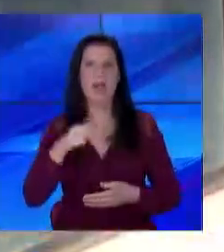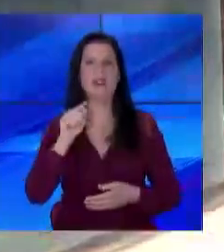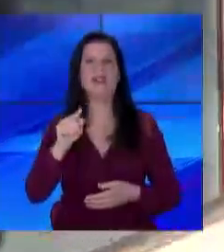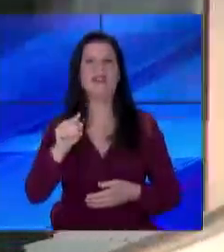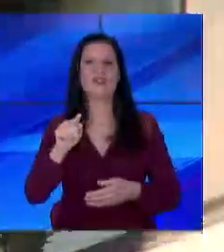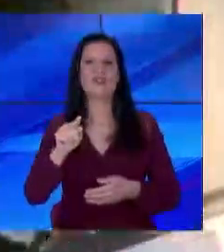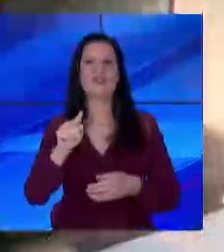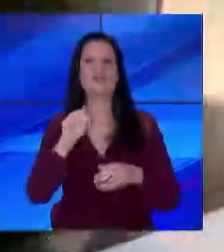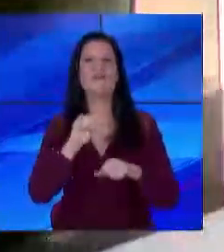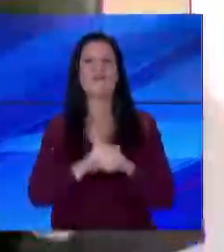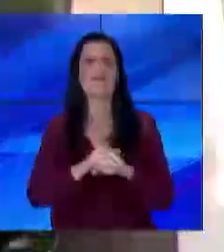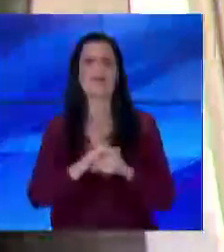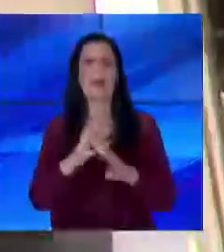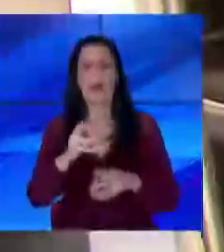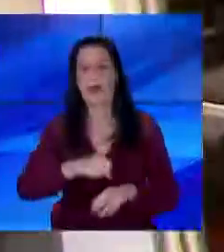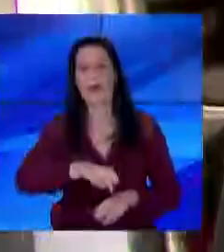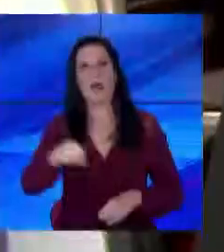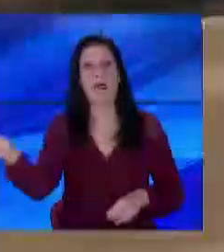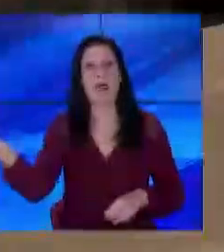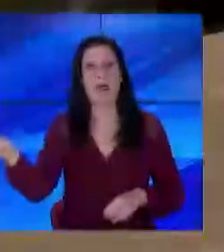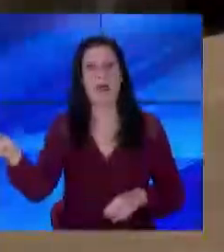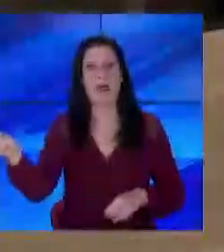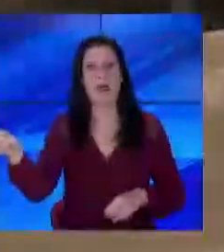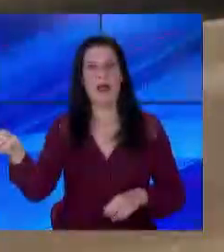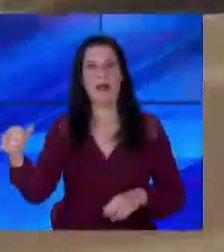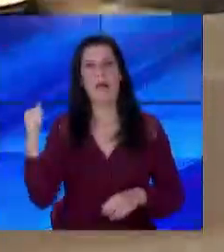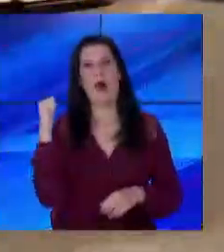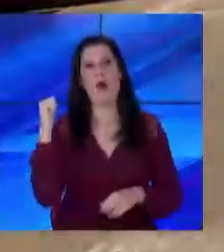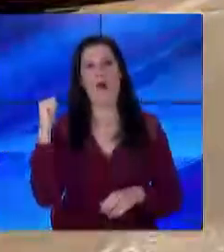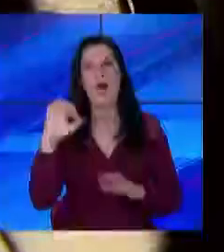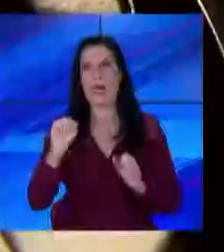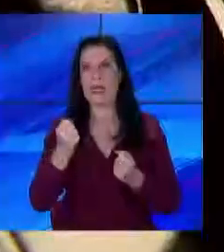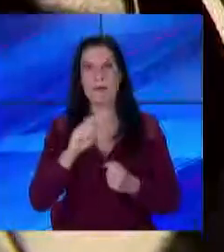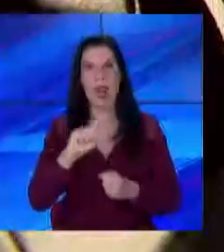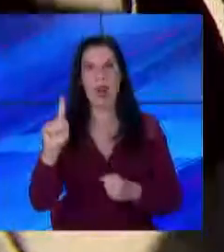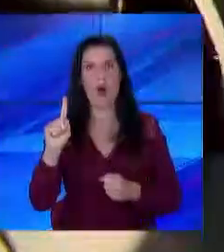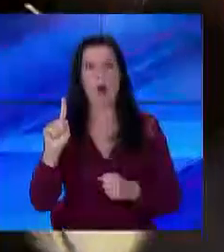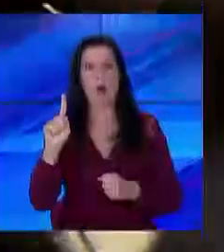האחוריות לפני הנסיעה, ואי פתיחתן עם סיומה. בוא קטני.